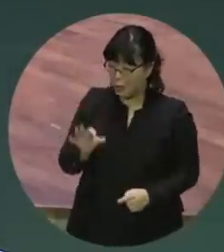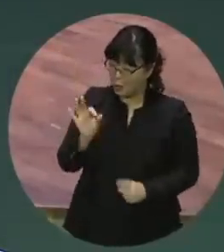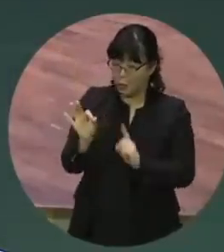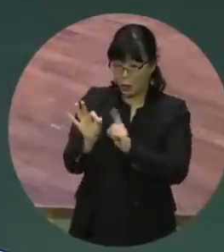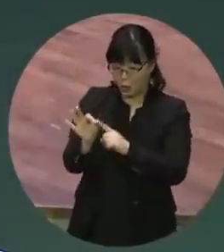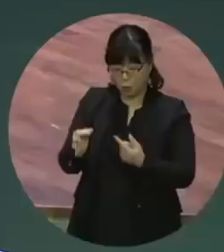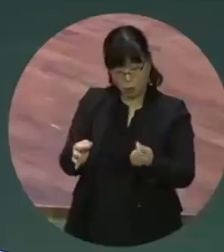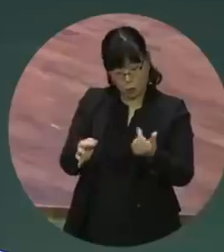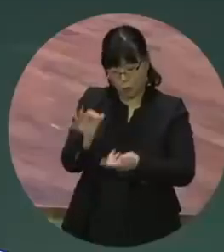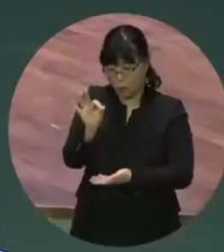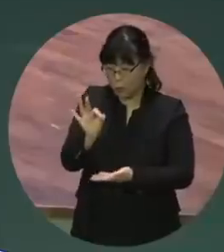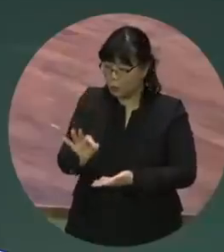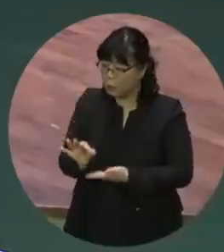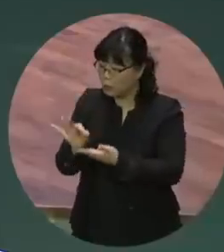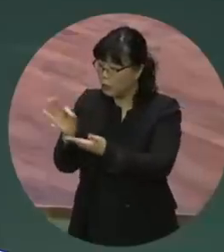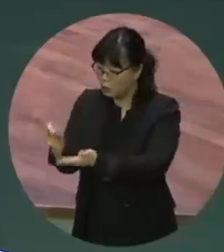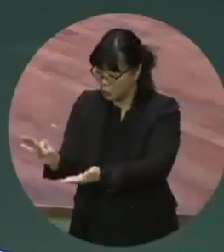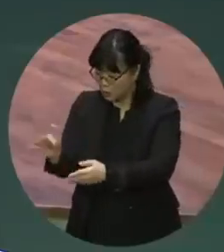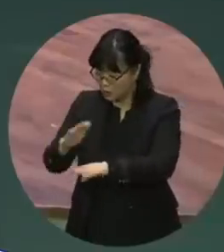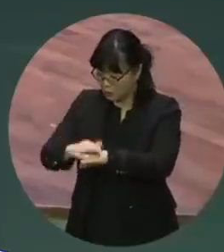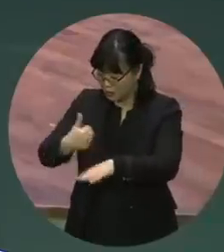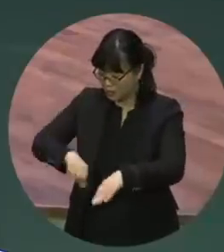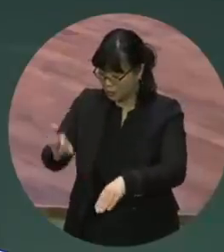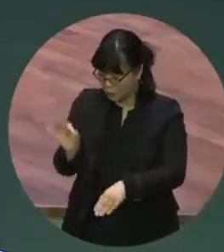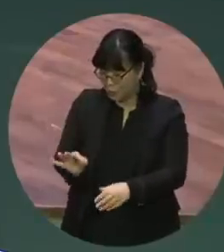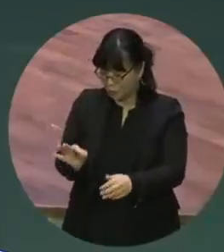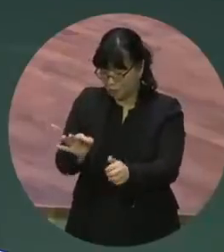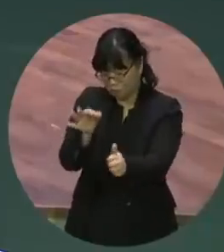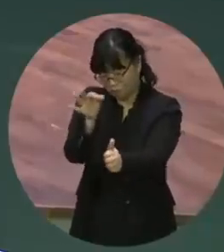이제 가지고 간단 말이에요. 아빠, 엄마가,